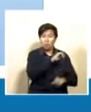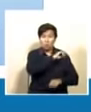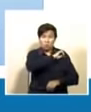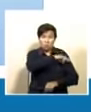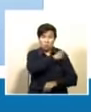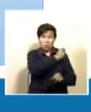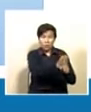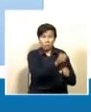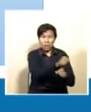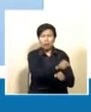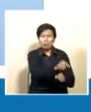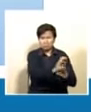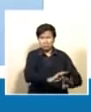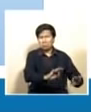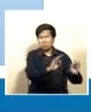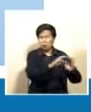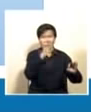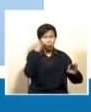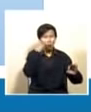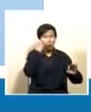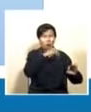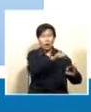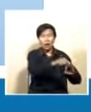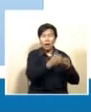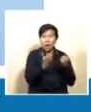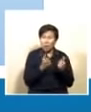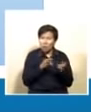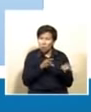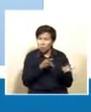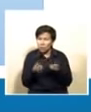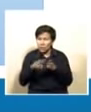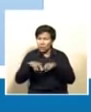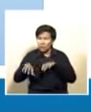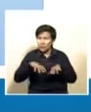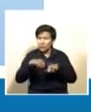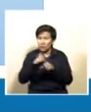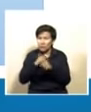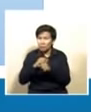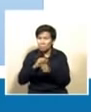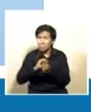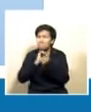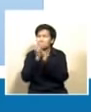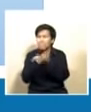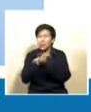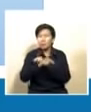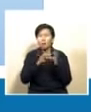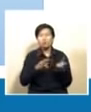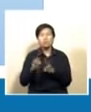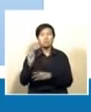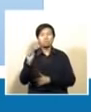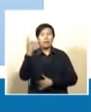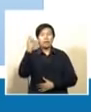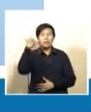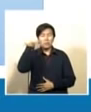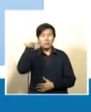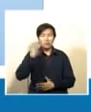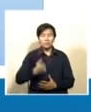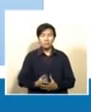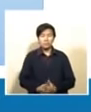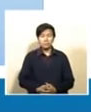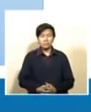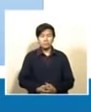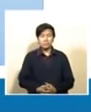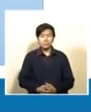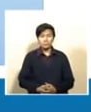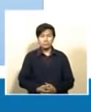สุดตรงนั้นกระทรวงมหาดไทยก็จะบริหารจัดการโดยแจกจ่ายให้คนกลุ่มนั้นก่อนส่วนที่เหลือก็